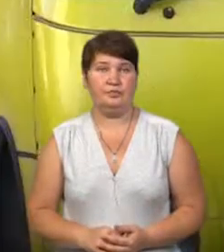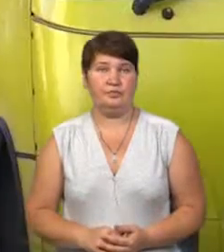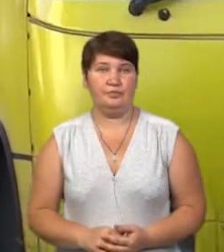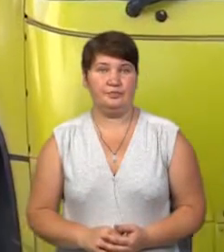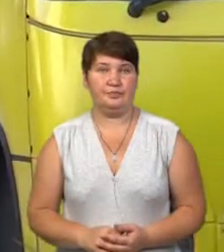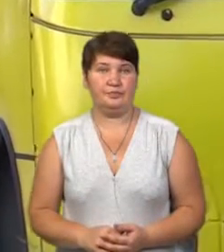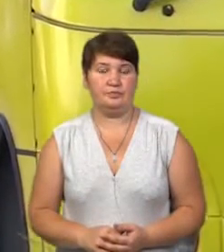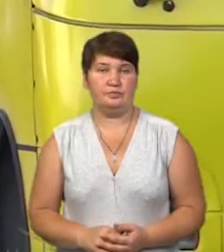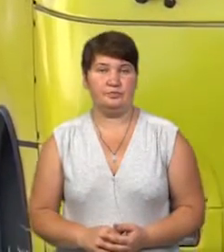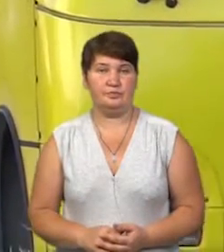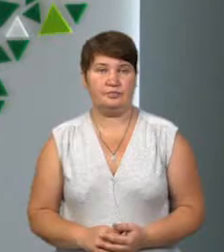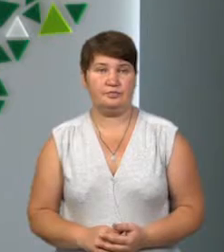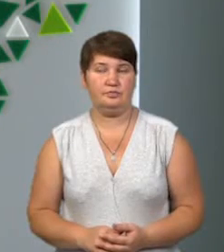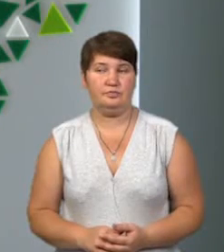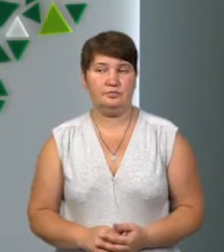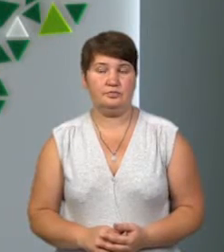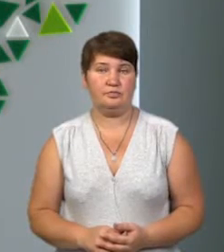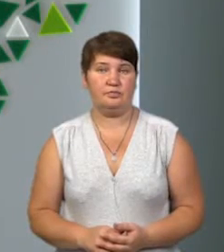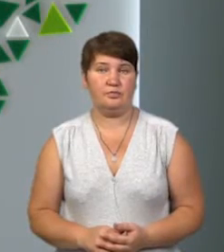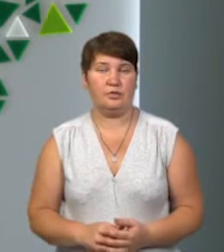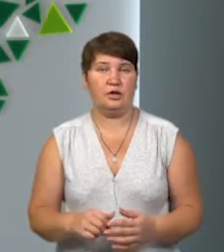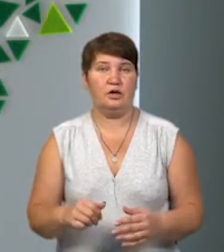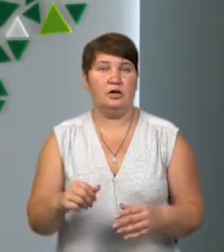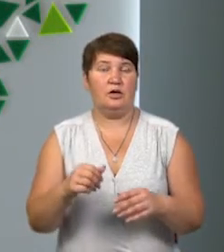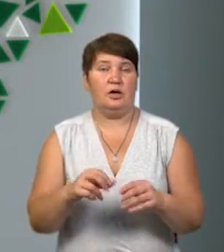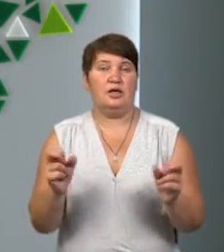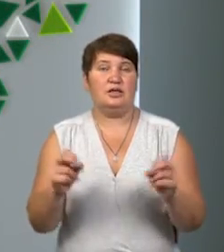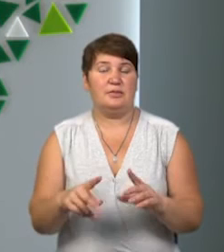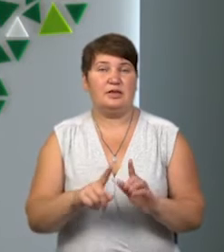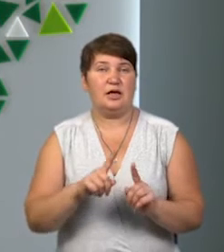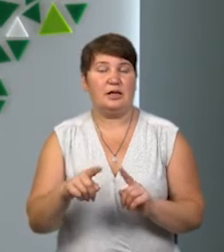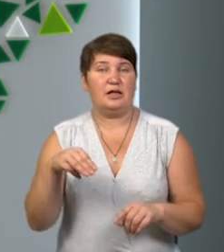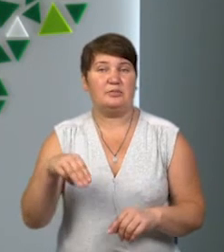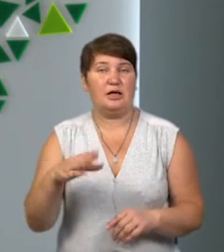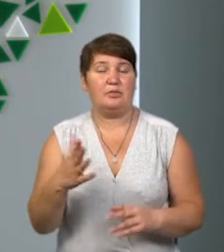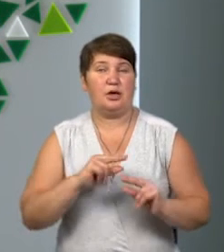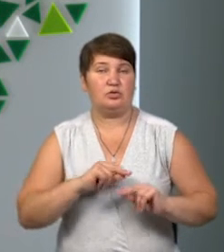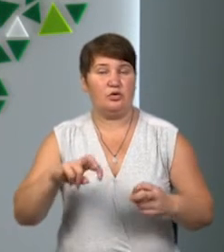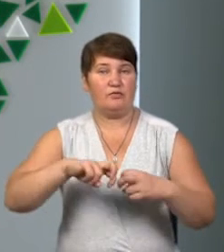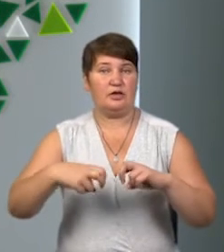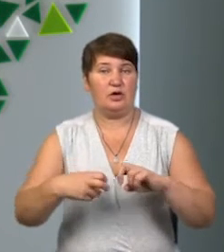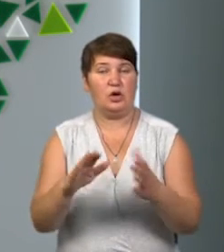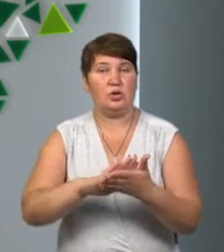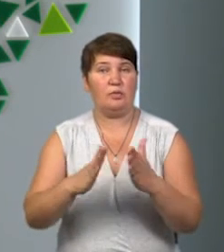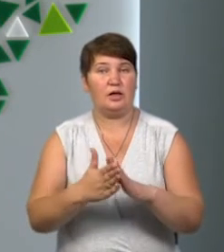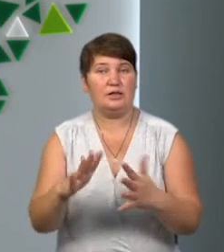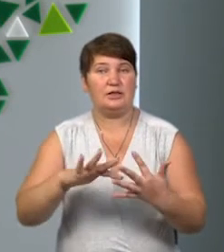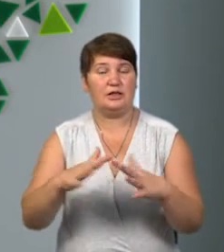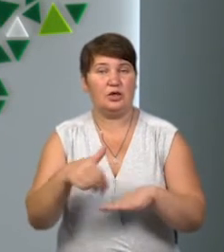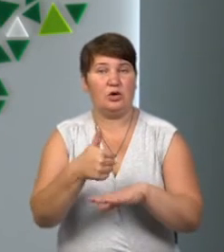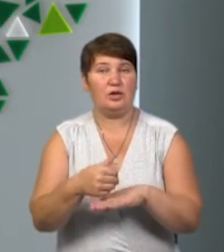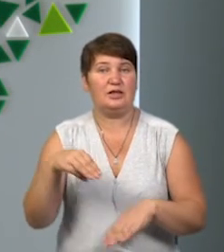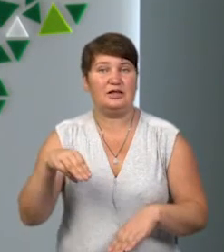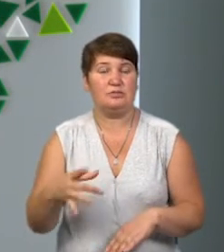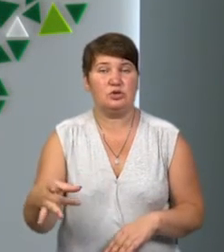Суспільному. Івано-Франківськ. Про спецрейси для тисменичан, які працюють в Івано-Франківську, домовляються сільські голови